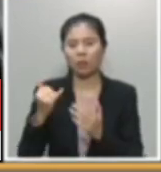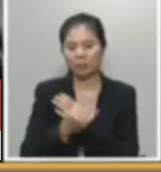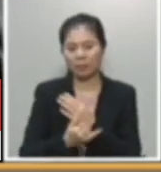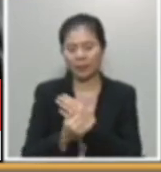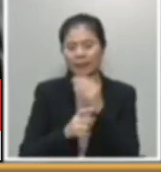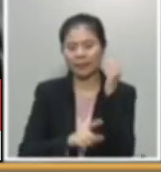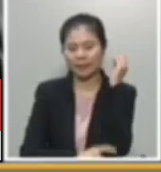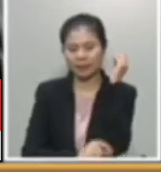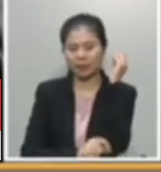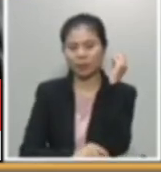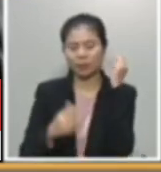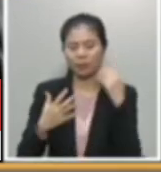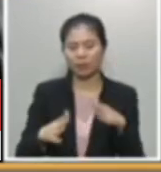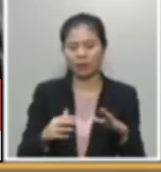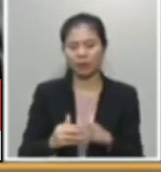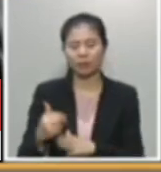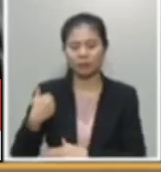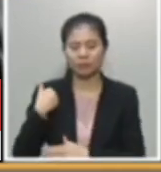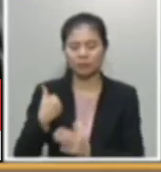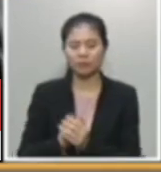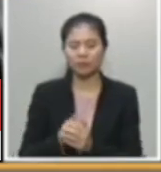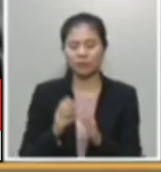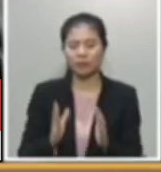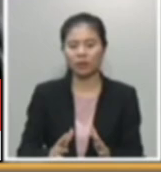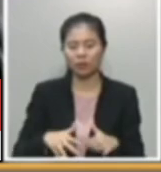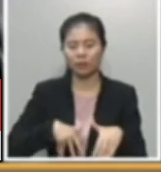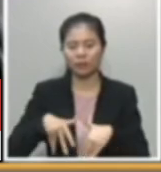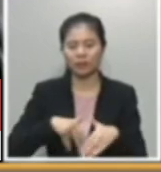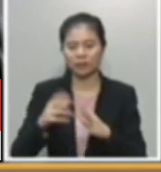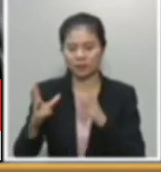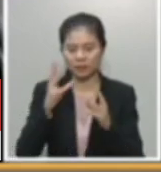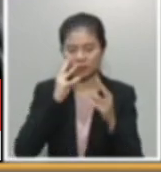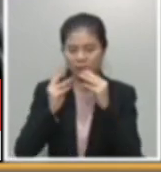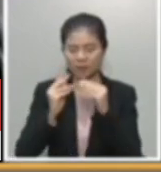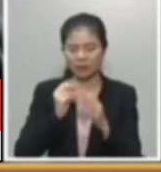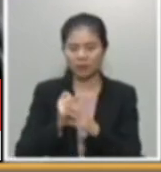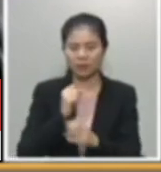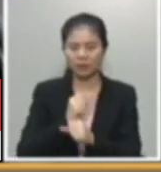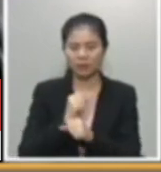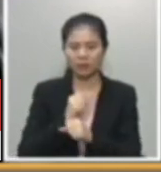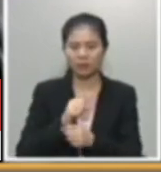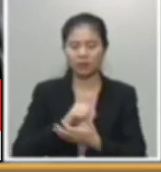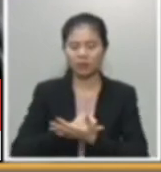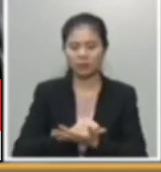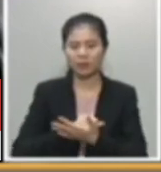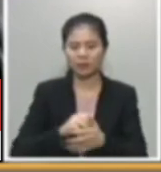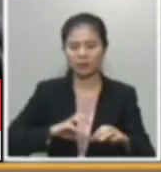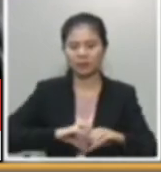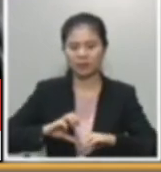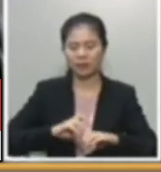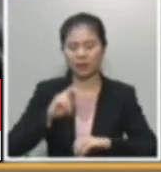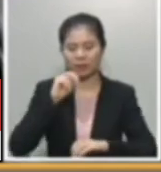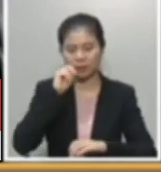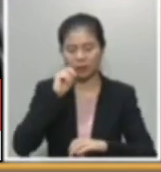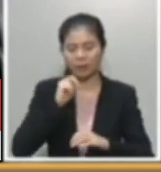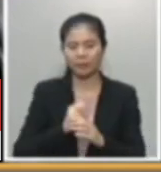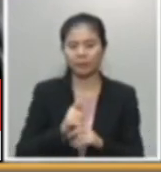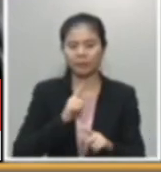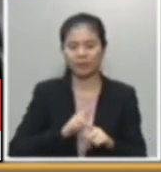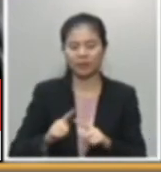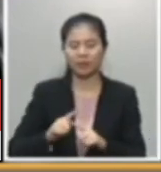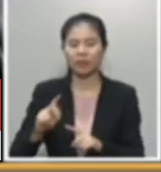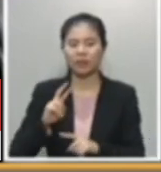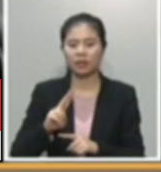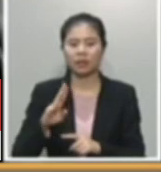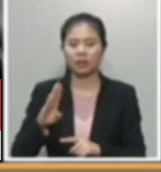ร์แล้วแต่สิ่งที่ประชาชนเรียนรู้จากการบริหารจัดการน้ำอย่างเป็นระ